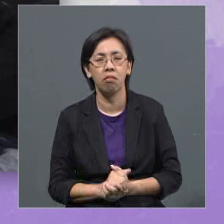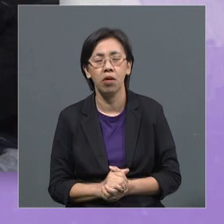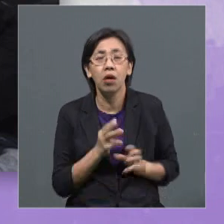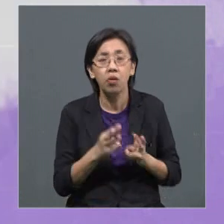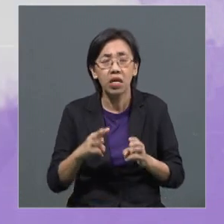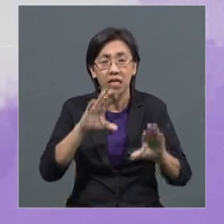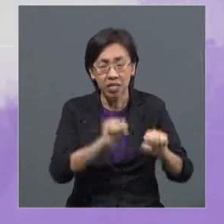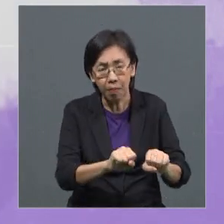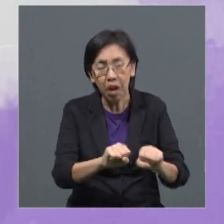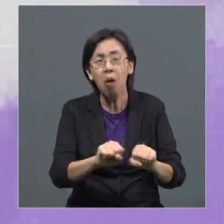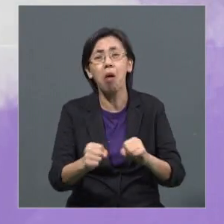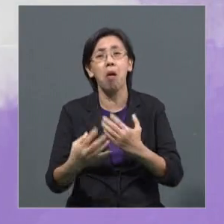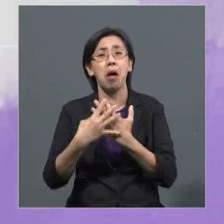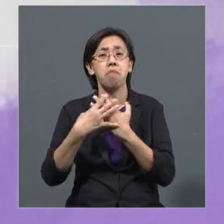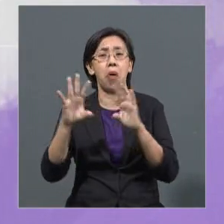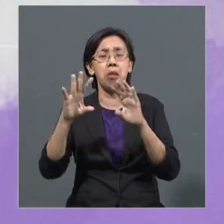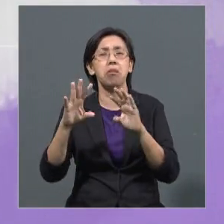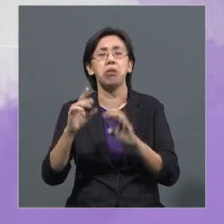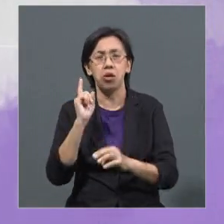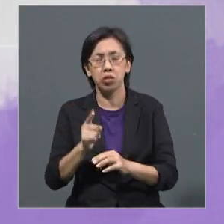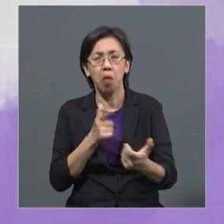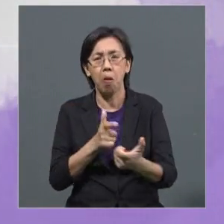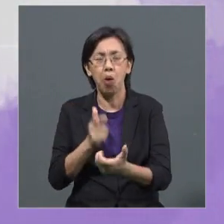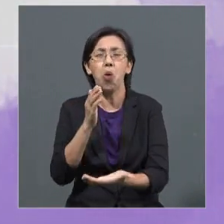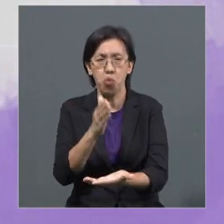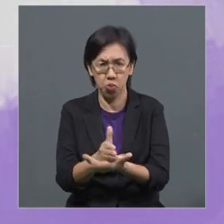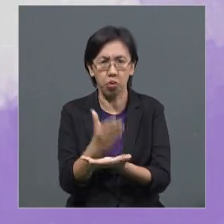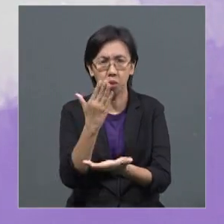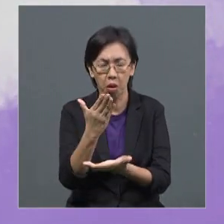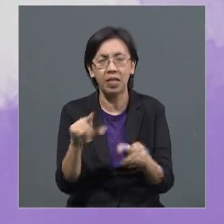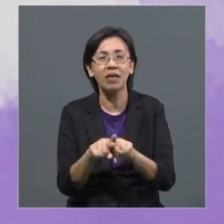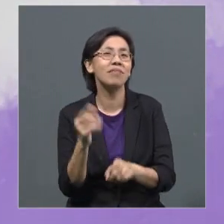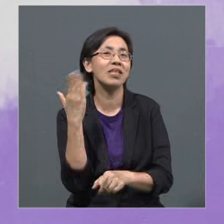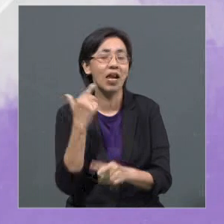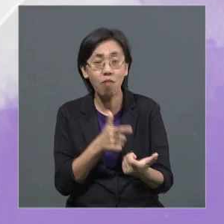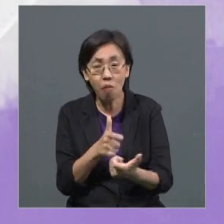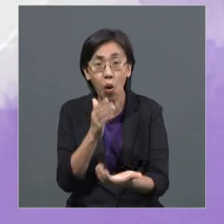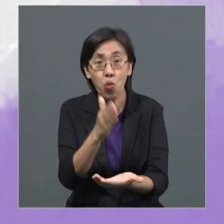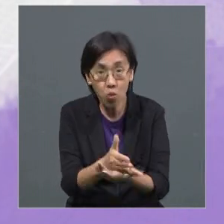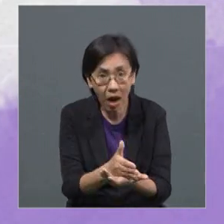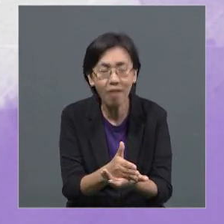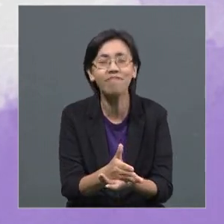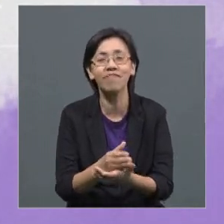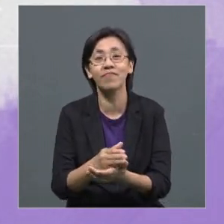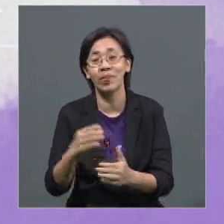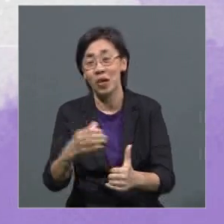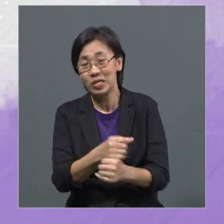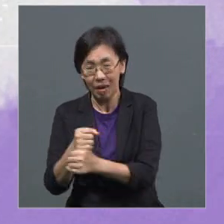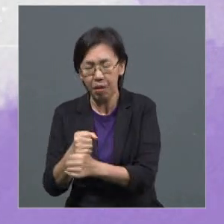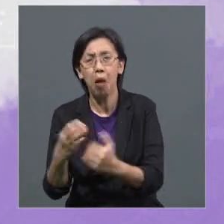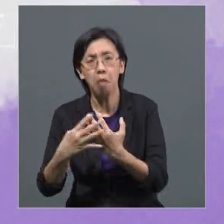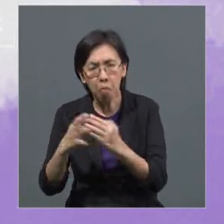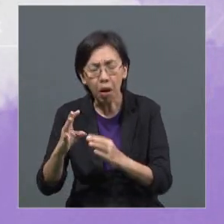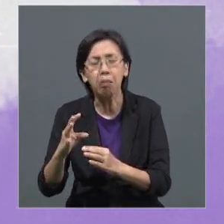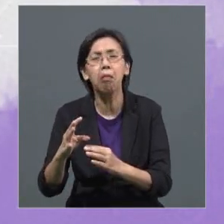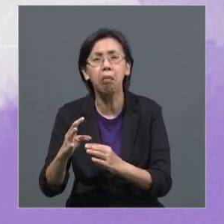การปล่อยตัวได้จำเป็นต้องให้มีการหยุดยิงต่อตอบโต้กันก่อนเหมือนครั้งที่แล้วก็เพราะว่าไม่อย่างนั้นตัวประกันอาจจะได้รับอันตรายได้